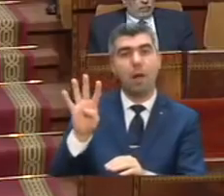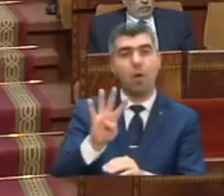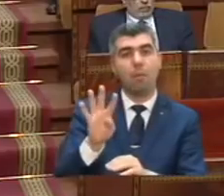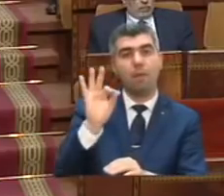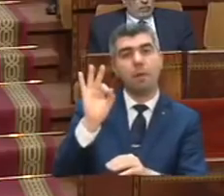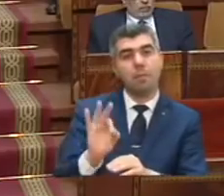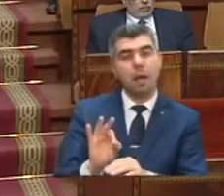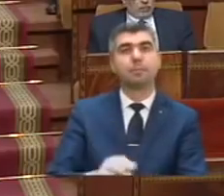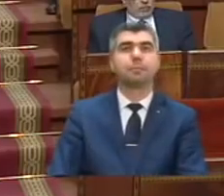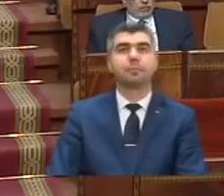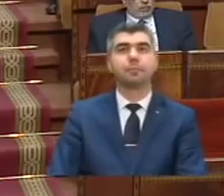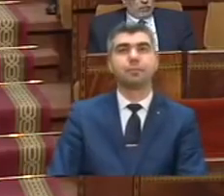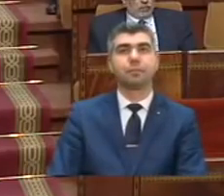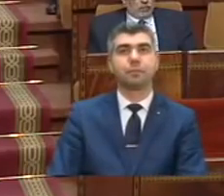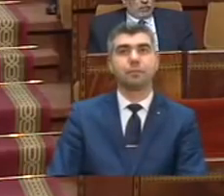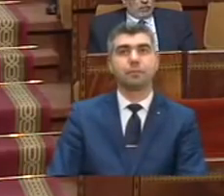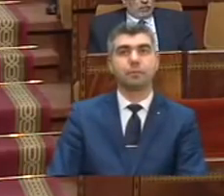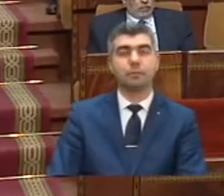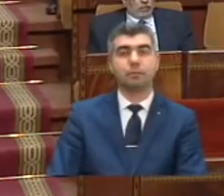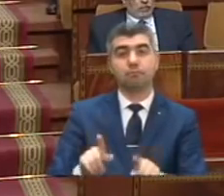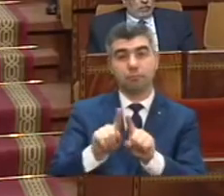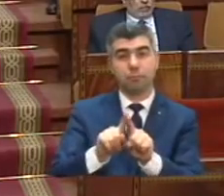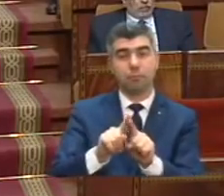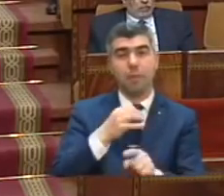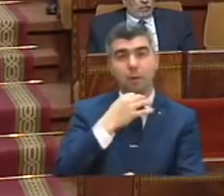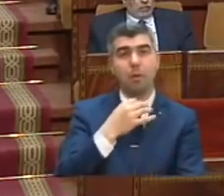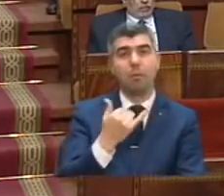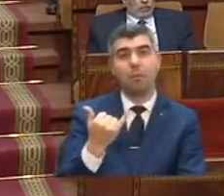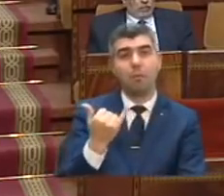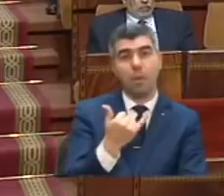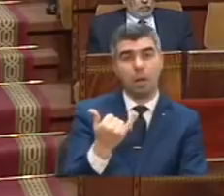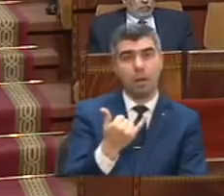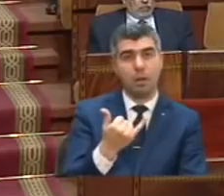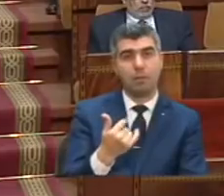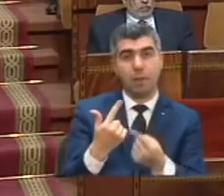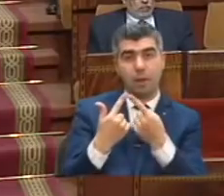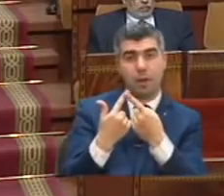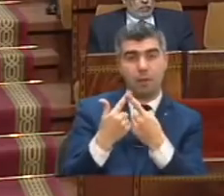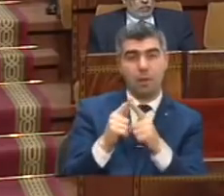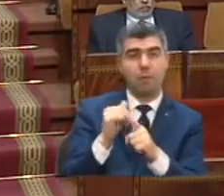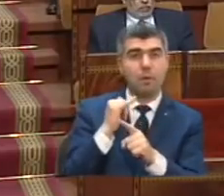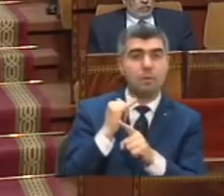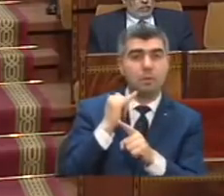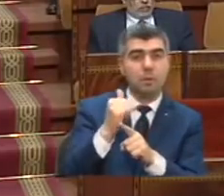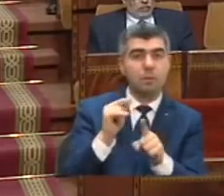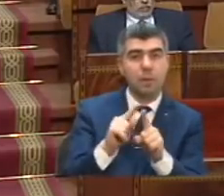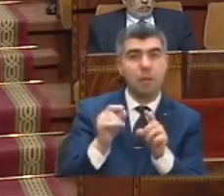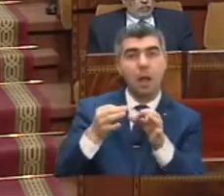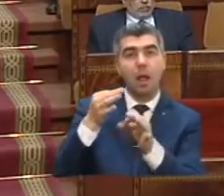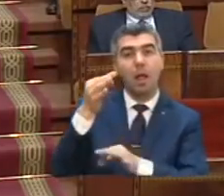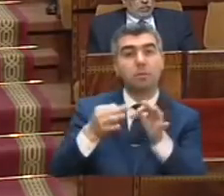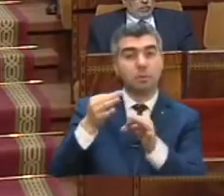لهذا السيد الوزير أنه ضروري من الاستمرار في تحقيق العدالة المجالية في البرامج